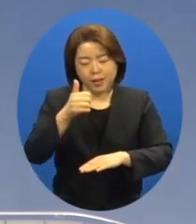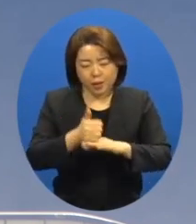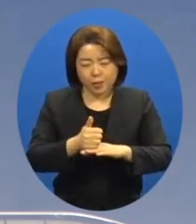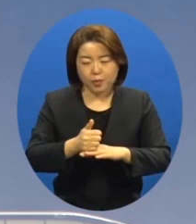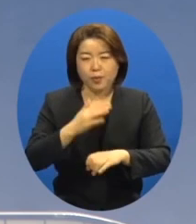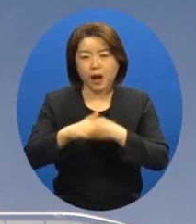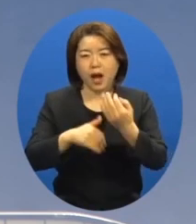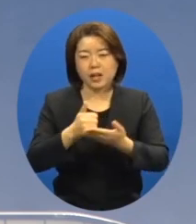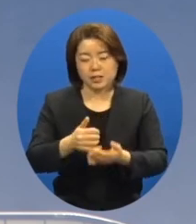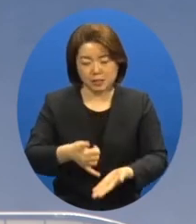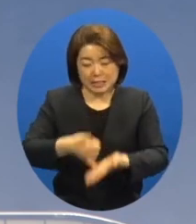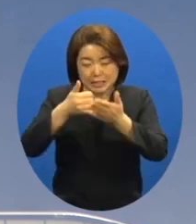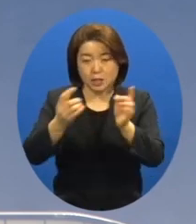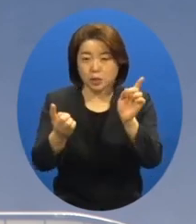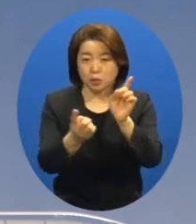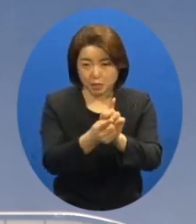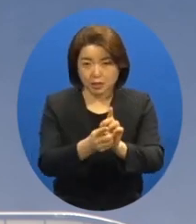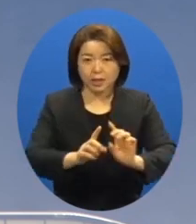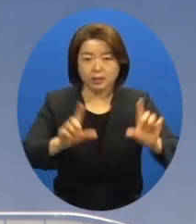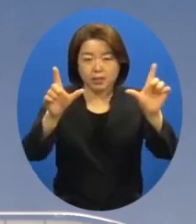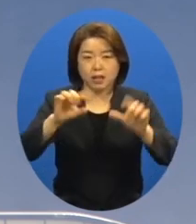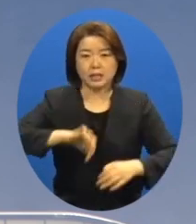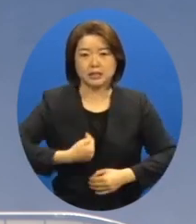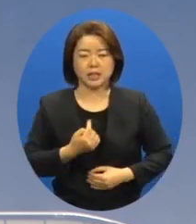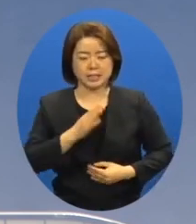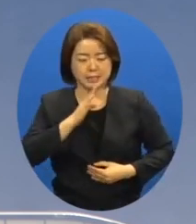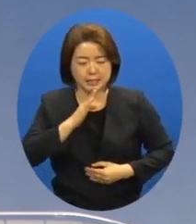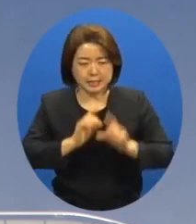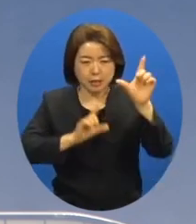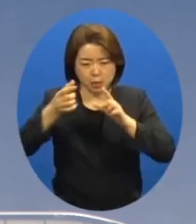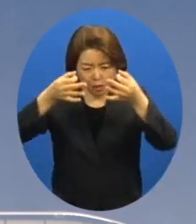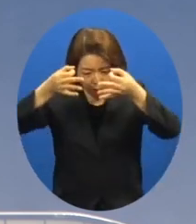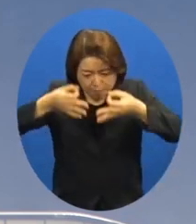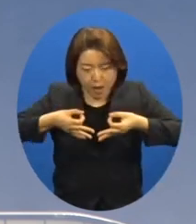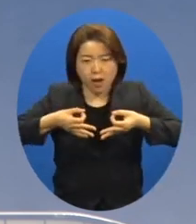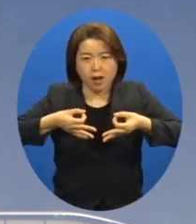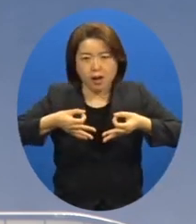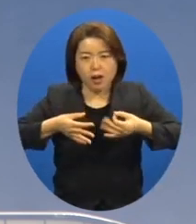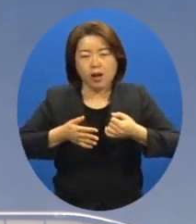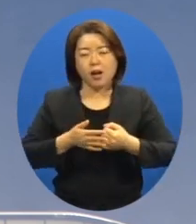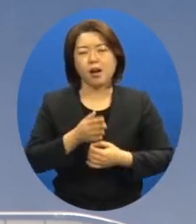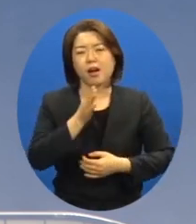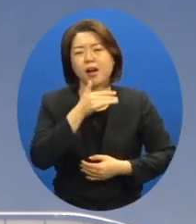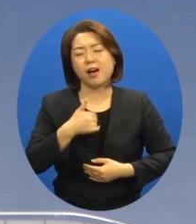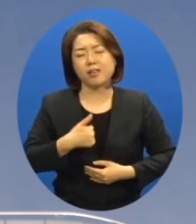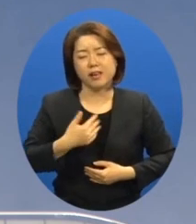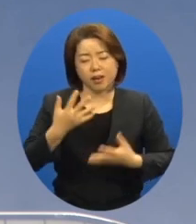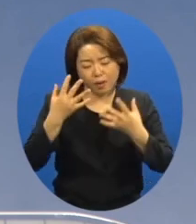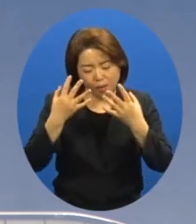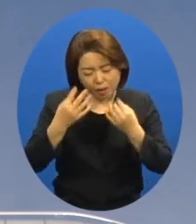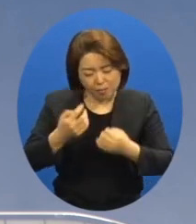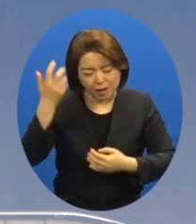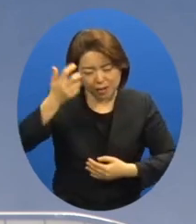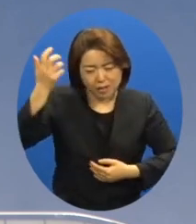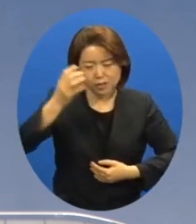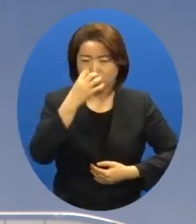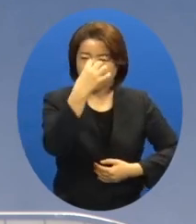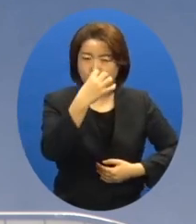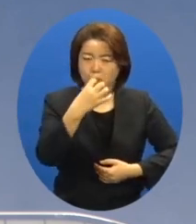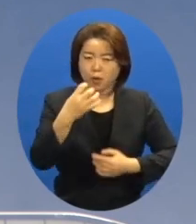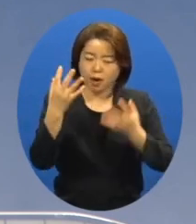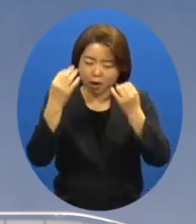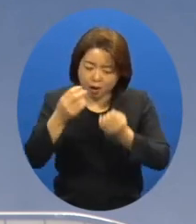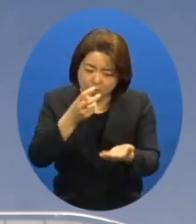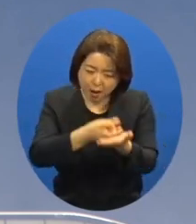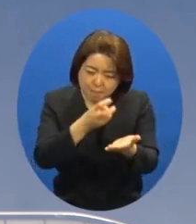날 자기의 실상을 보았습니다. 자기가 얼마나 영적으로 교만했으며 율법주의적인